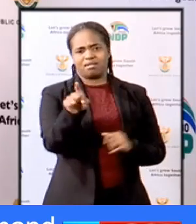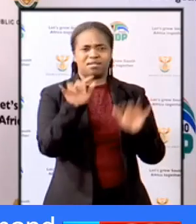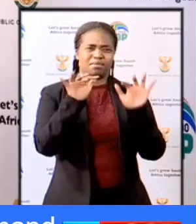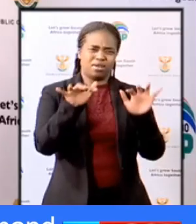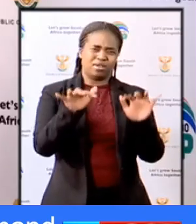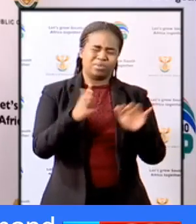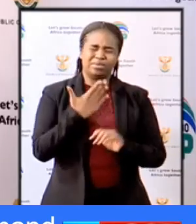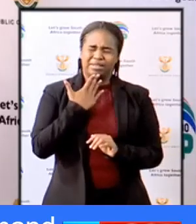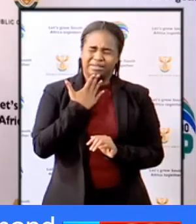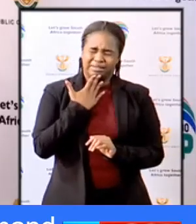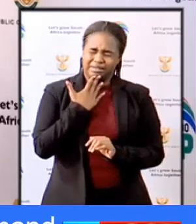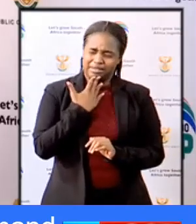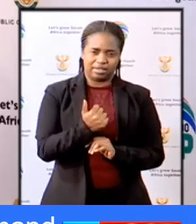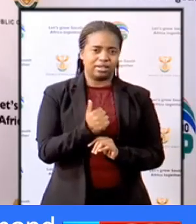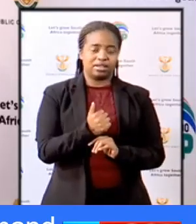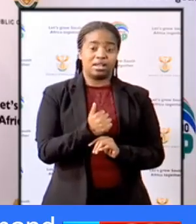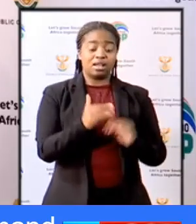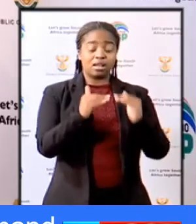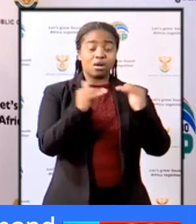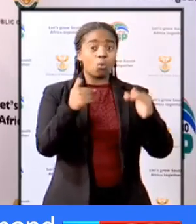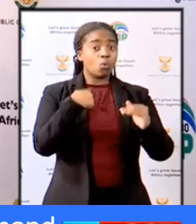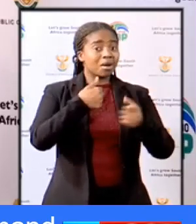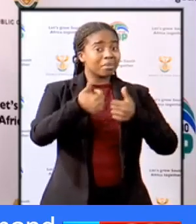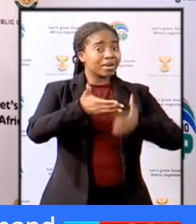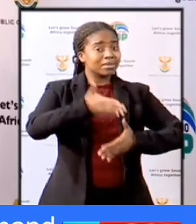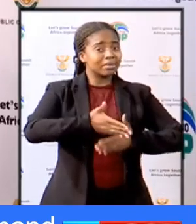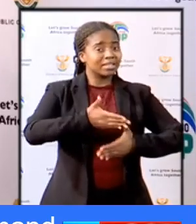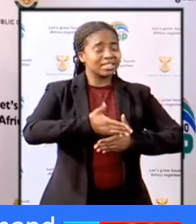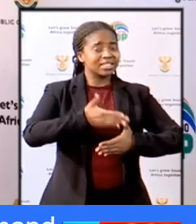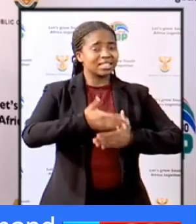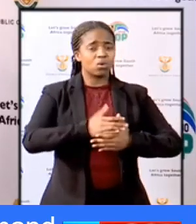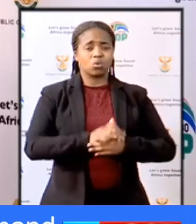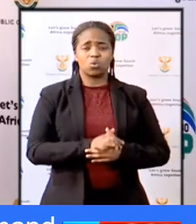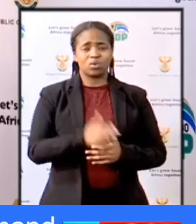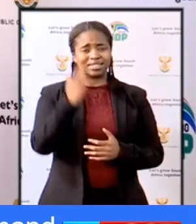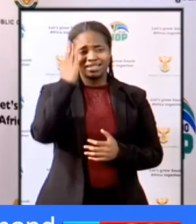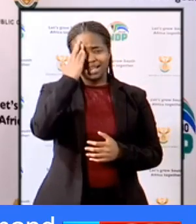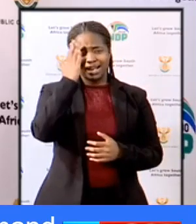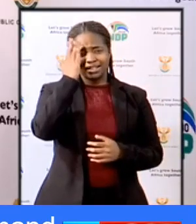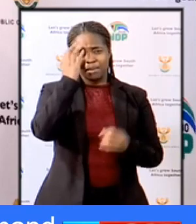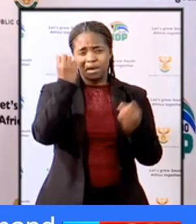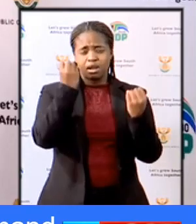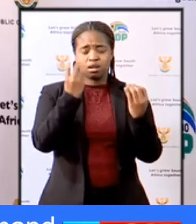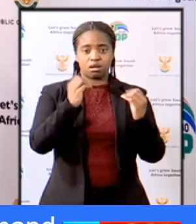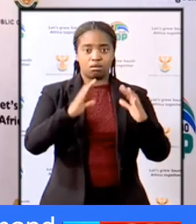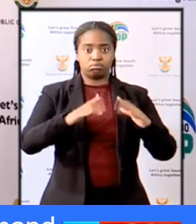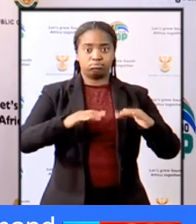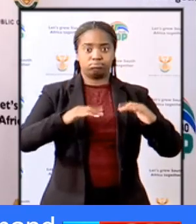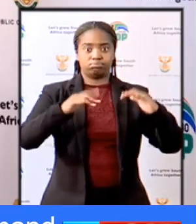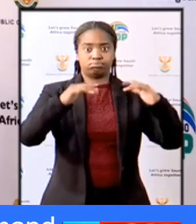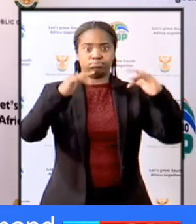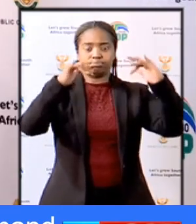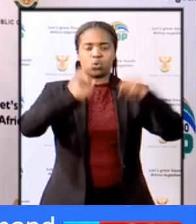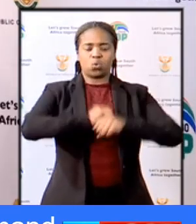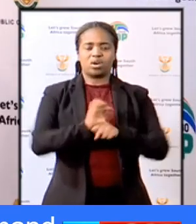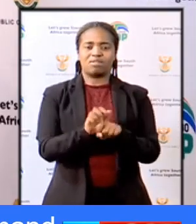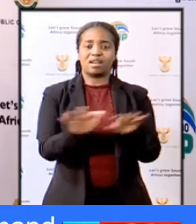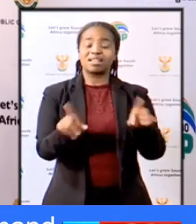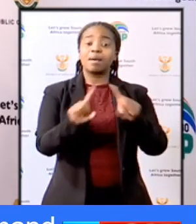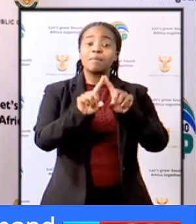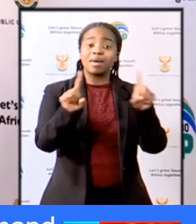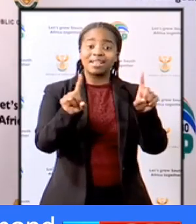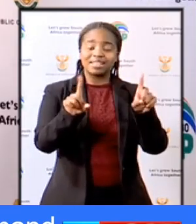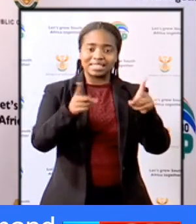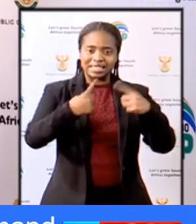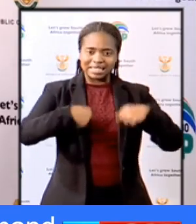abantu. Njengoba kuvula imisebenzi siyazi ukuthi inamba kuzokwenzeka zikhuphuke. Kodwa uma thina